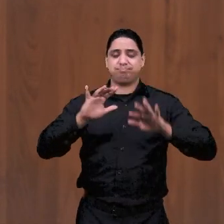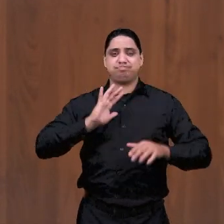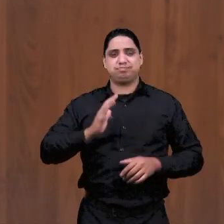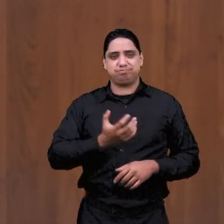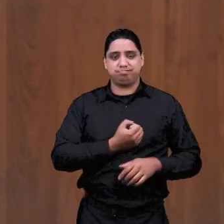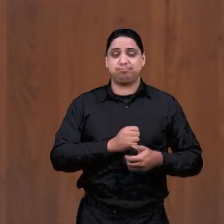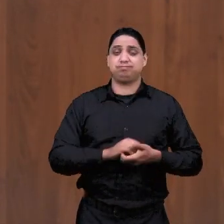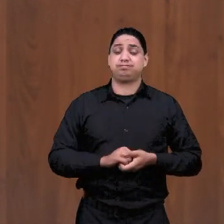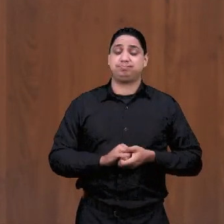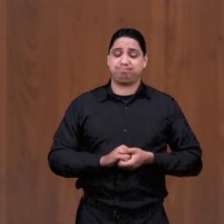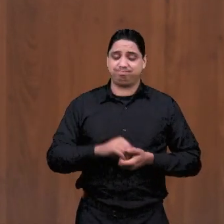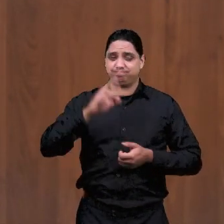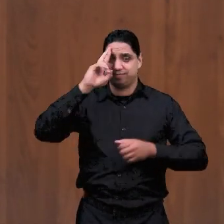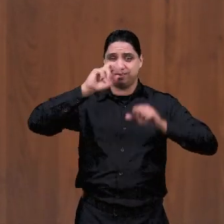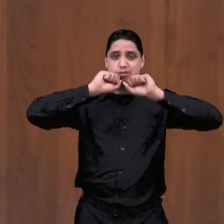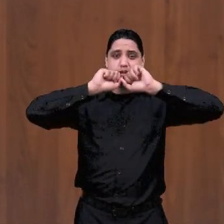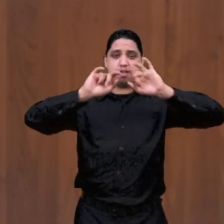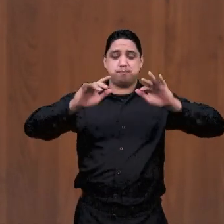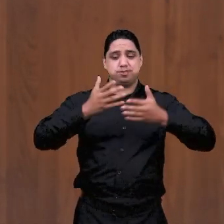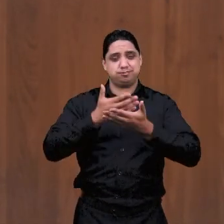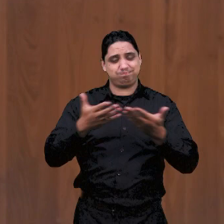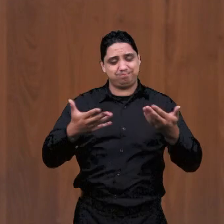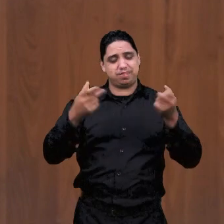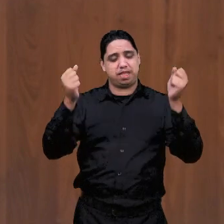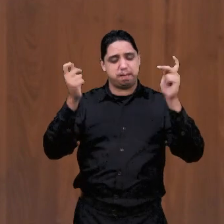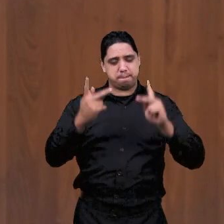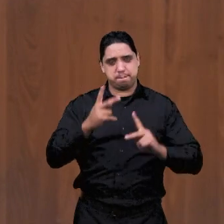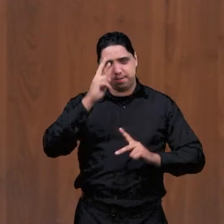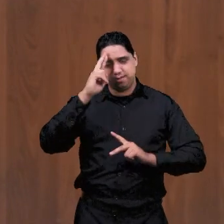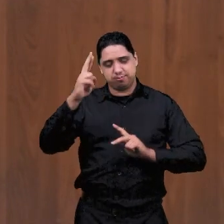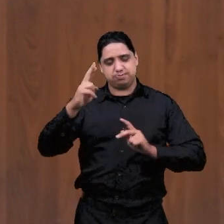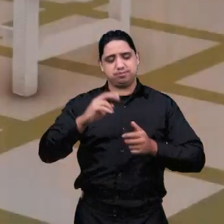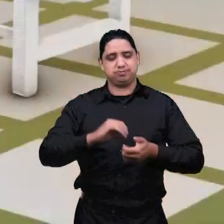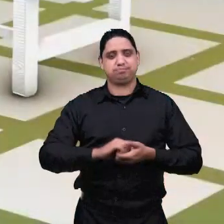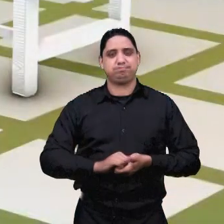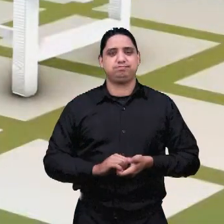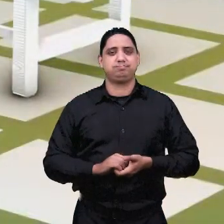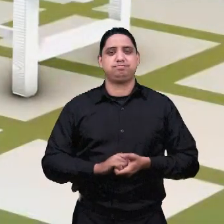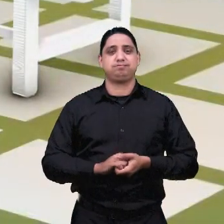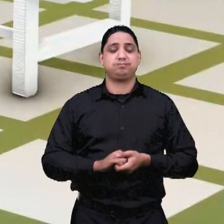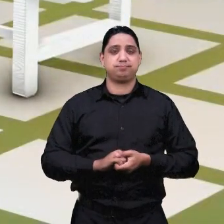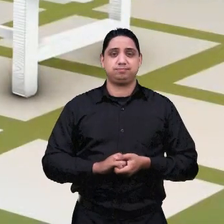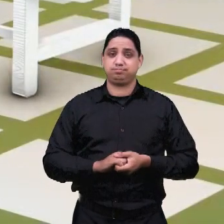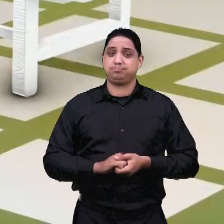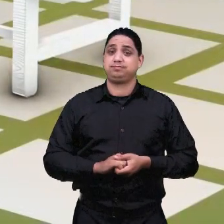ce grand salut. Que le Seigneur nous bénisse, la paix du Seigneur.